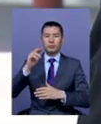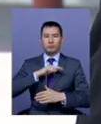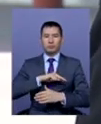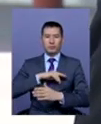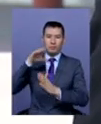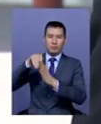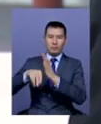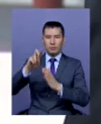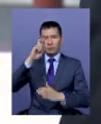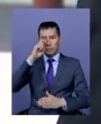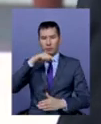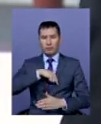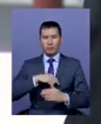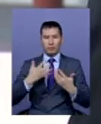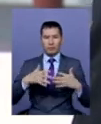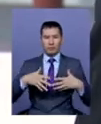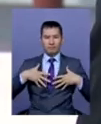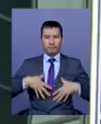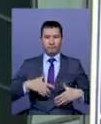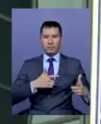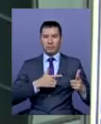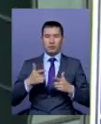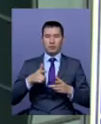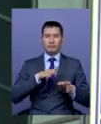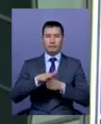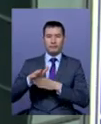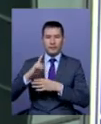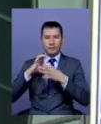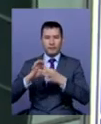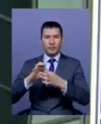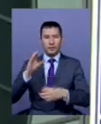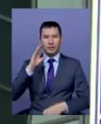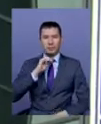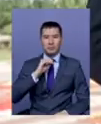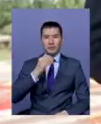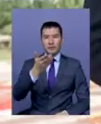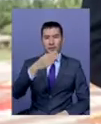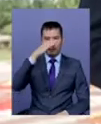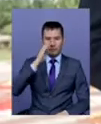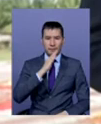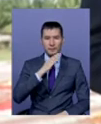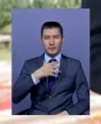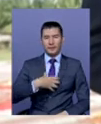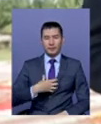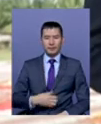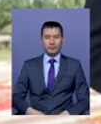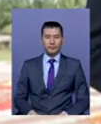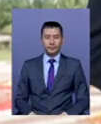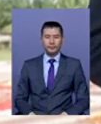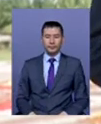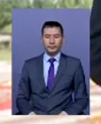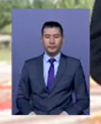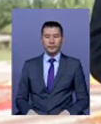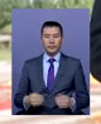оның талап тілектерін орындауда атқаратын болашақта жұмысымыз көп. Ізгілік қағидаттарын ұстанған